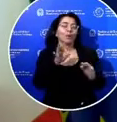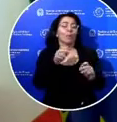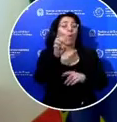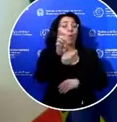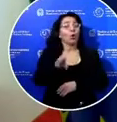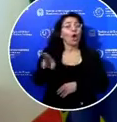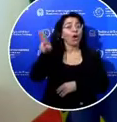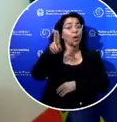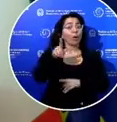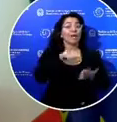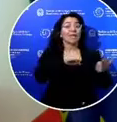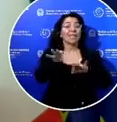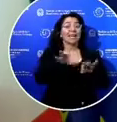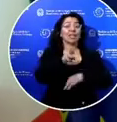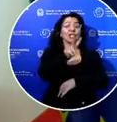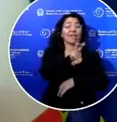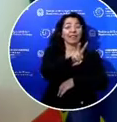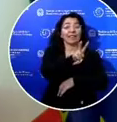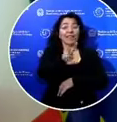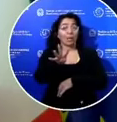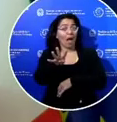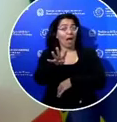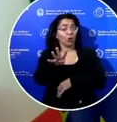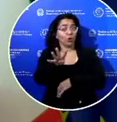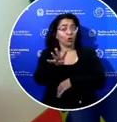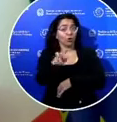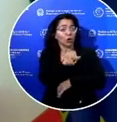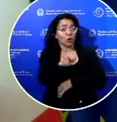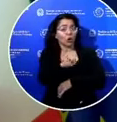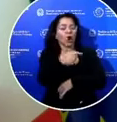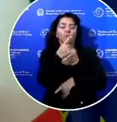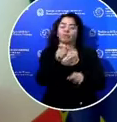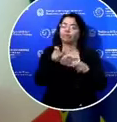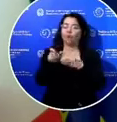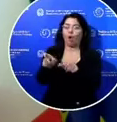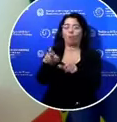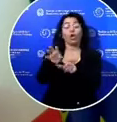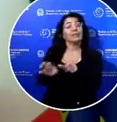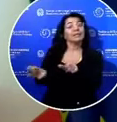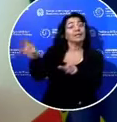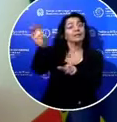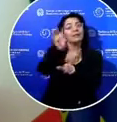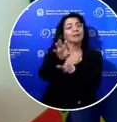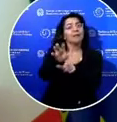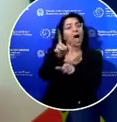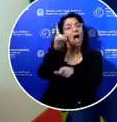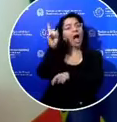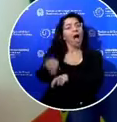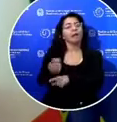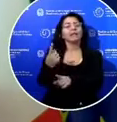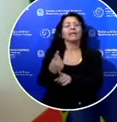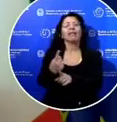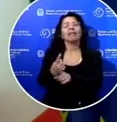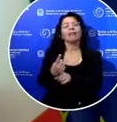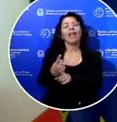Europea 2024 ha invitato, anzi ha fatto obbligo agli Stati di fare delle azioni